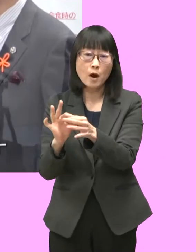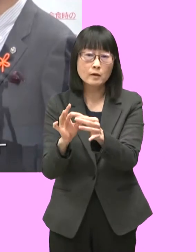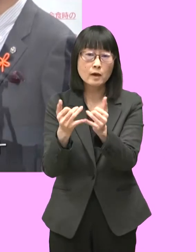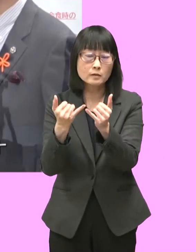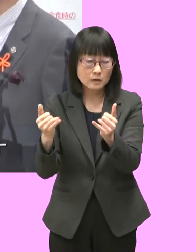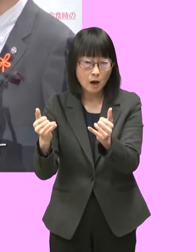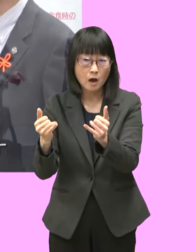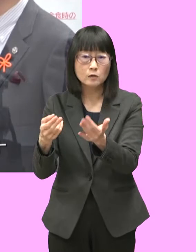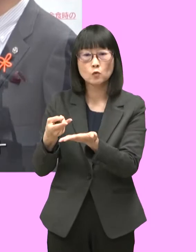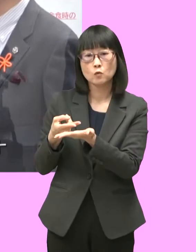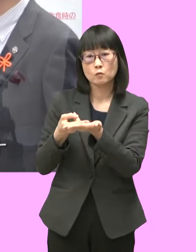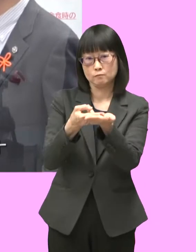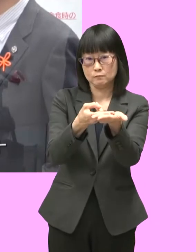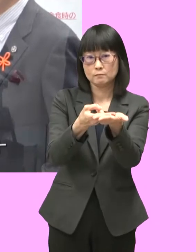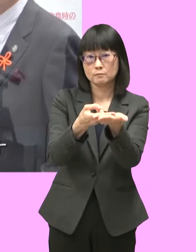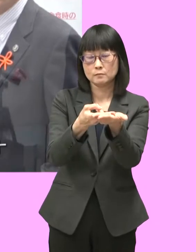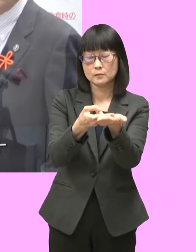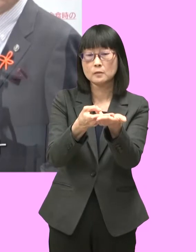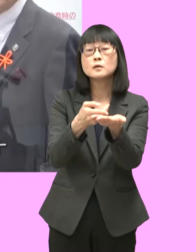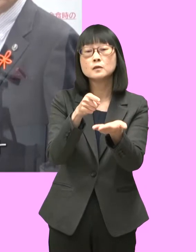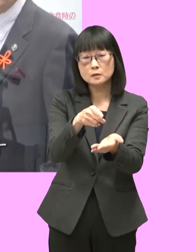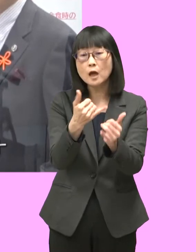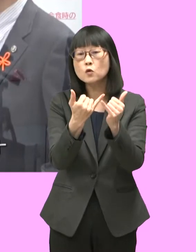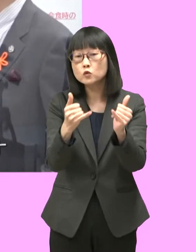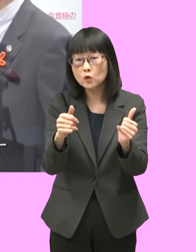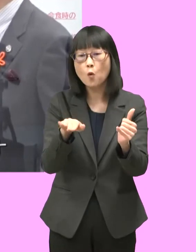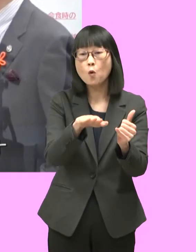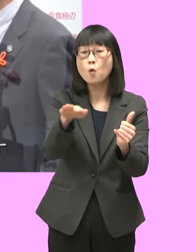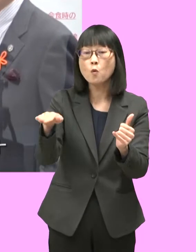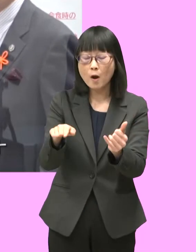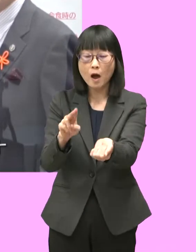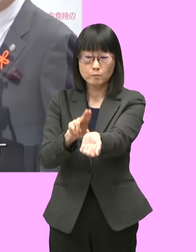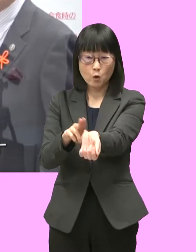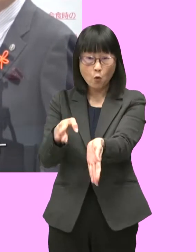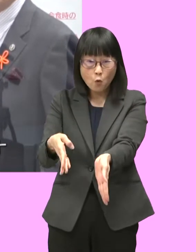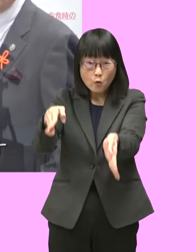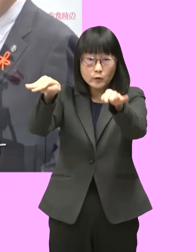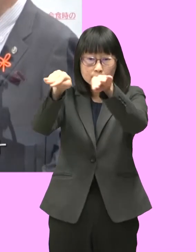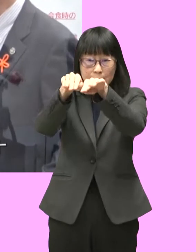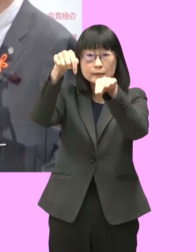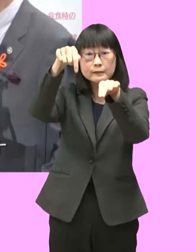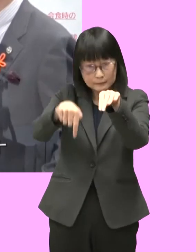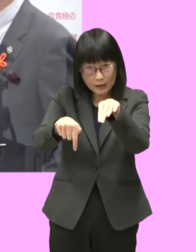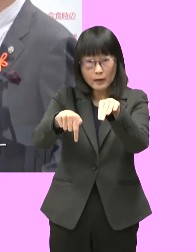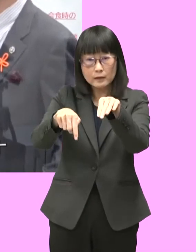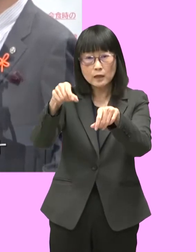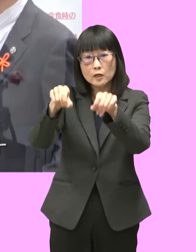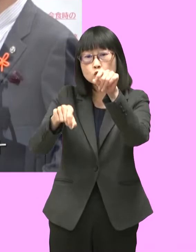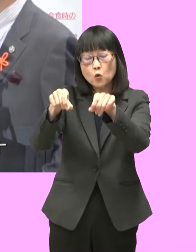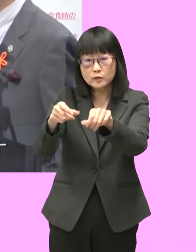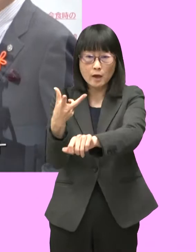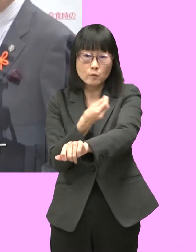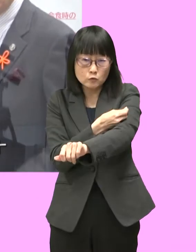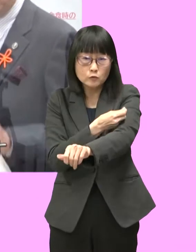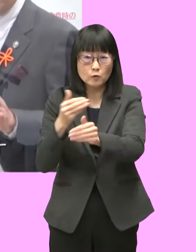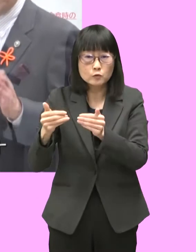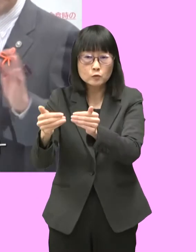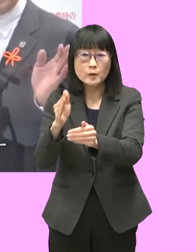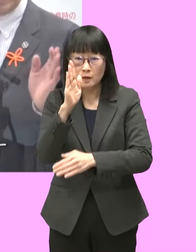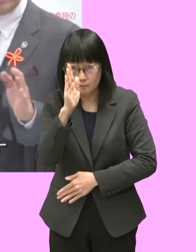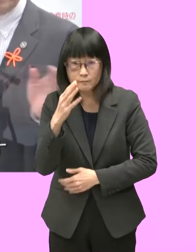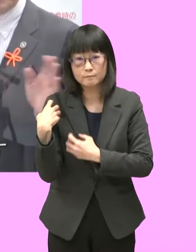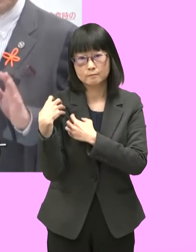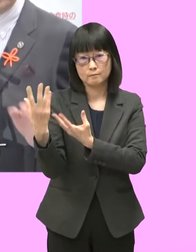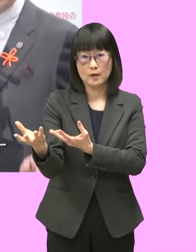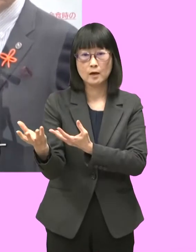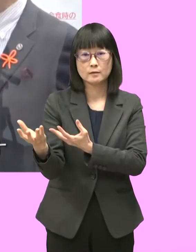入院患者についてはですね、それぞれの医療機関で調整して打っていただきます。それから市がもっ